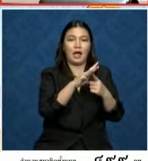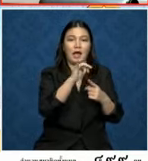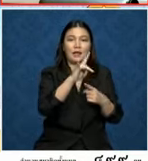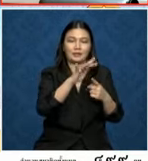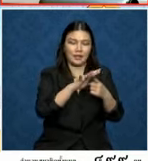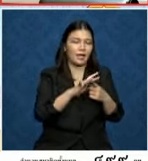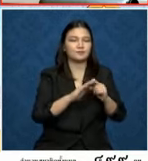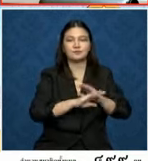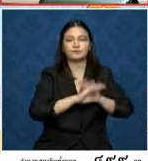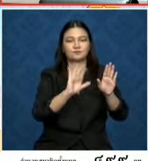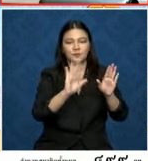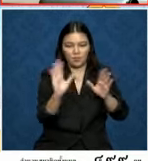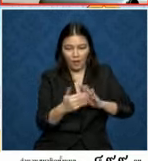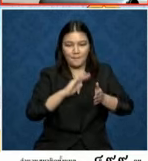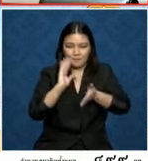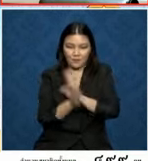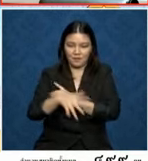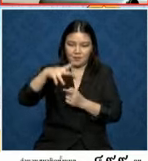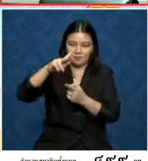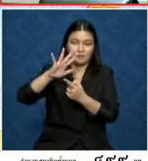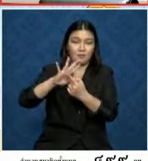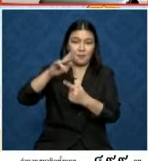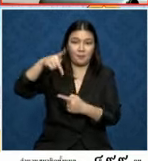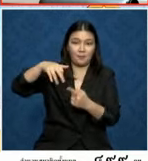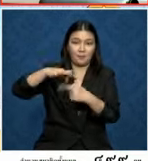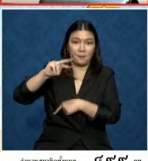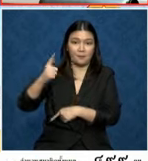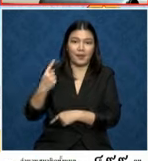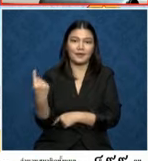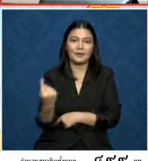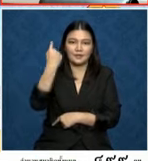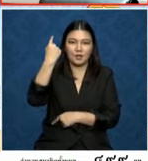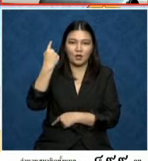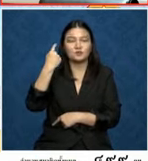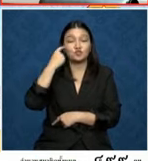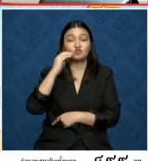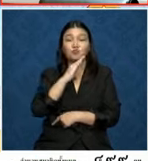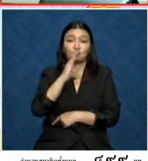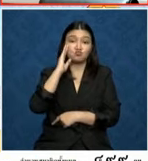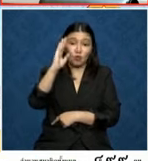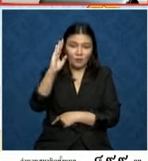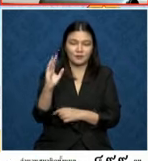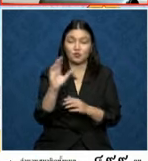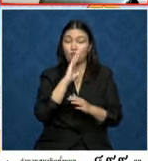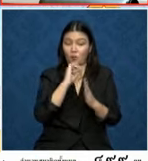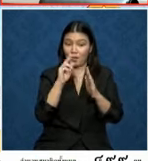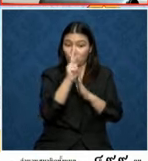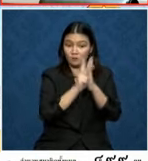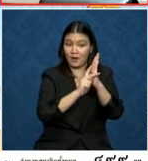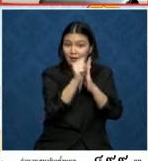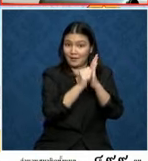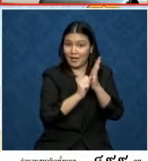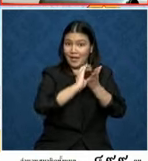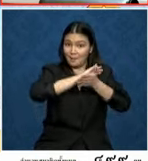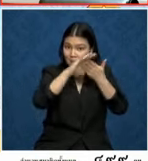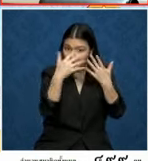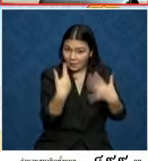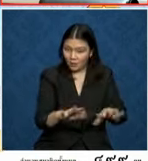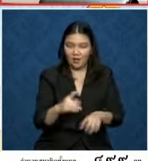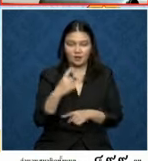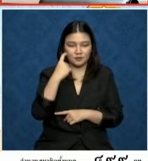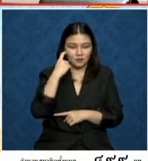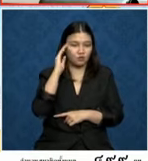อไปได้ดังนั้นต่อจากนี้หากเกิดเช็คเด้งเจ้าหน้าที่นะครับหรือว่าเจ้าหนี้จะไม่สามารถฟ้องเป็นคดีอาญาเ